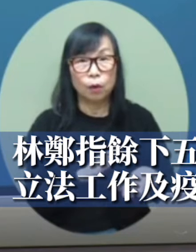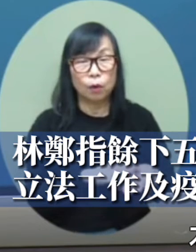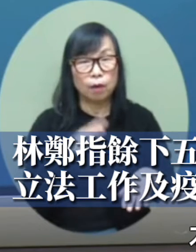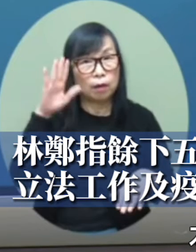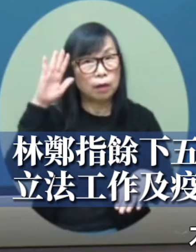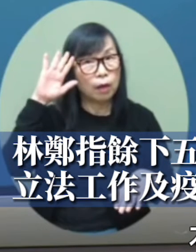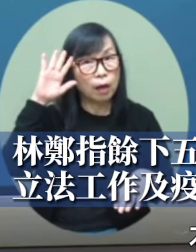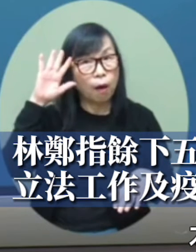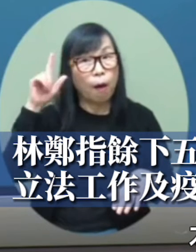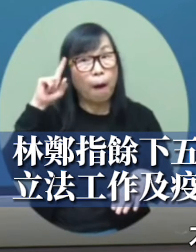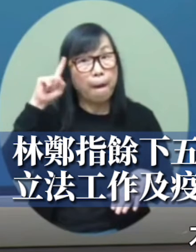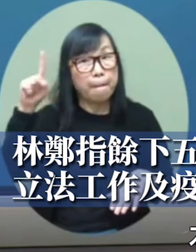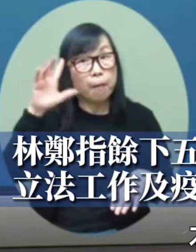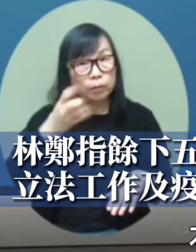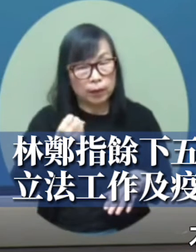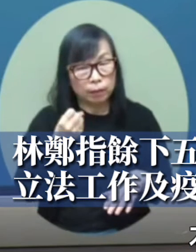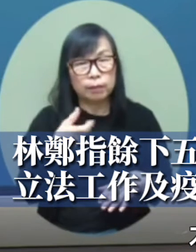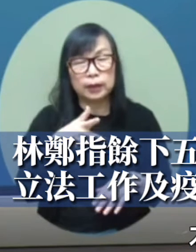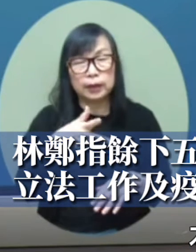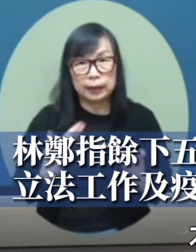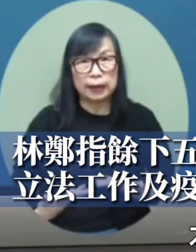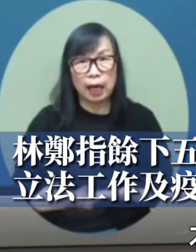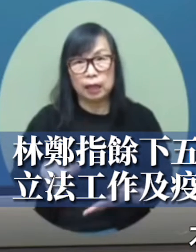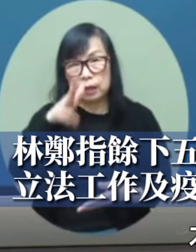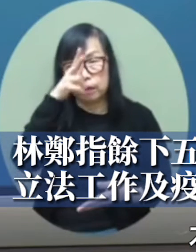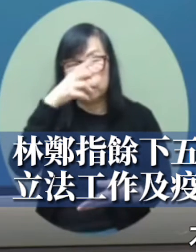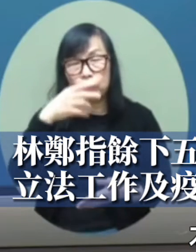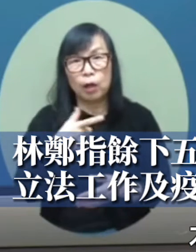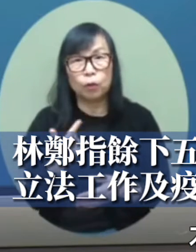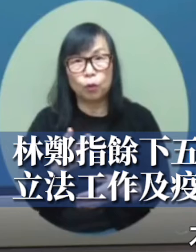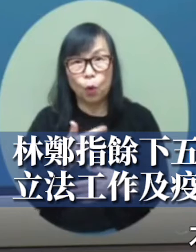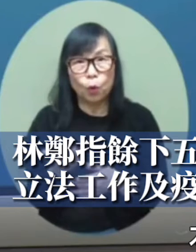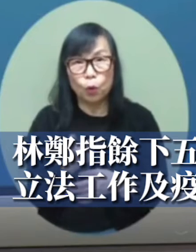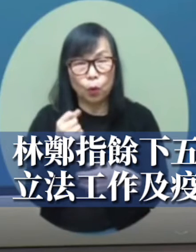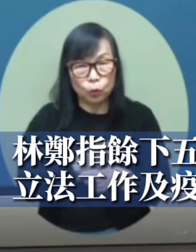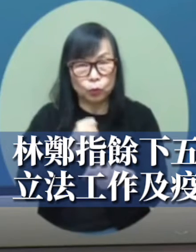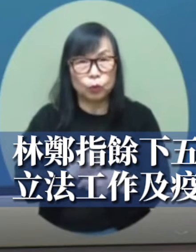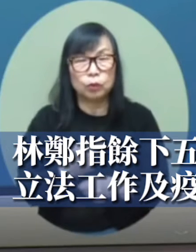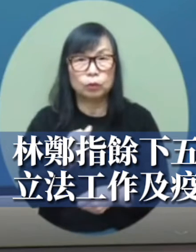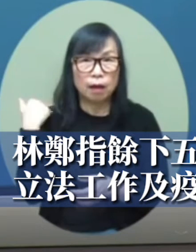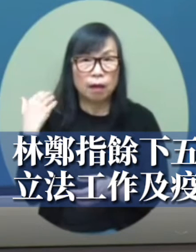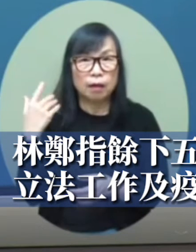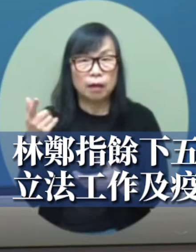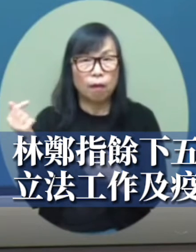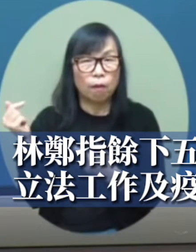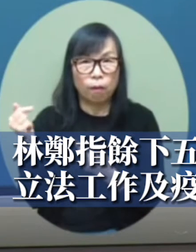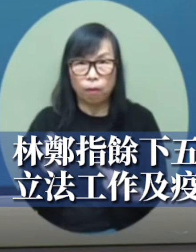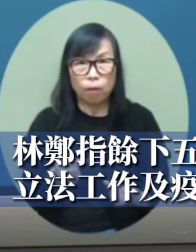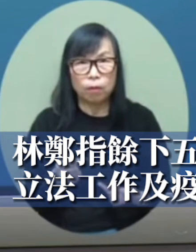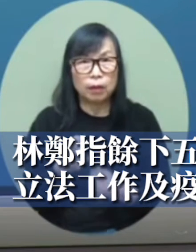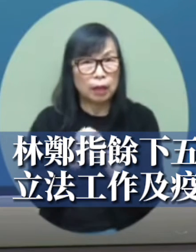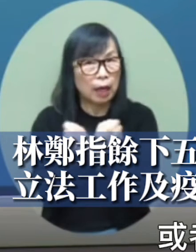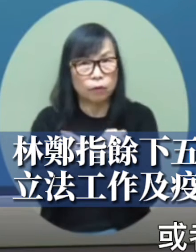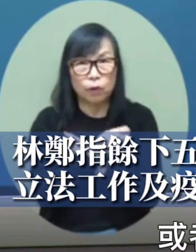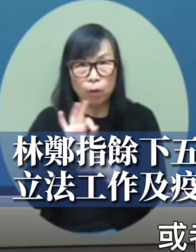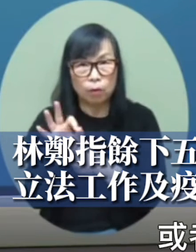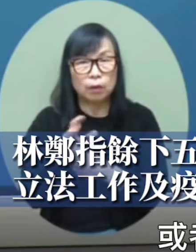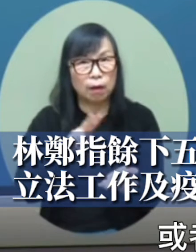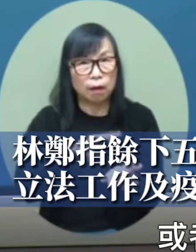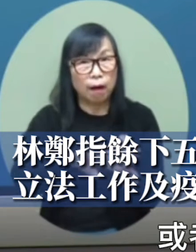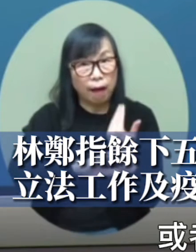呢，本屆政府呢仍然有大量的工作是要做的。第一，當然所有的立法工作或者跟